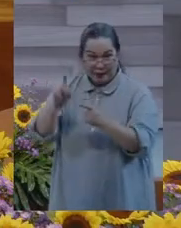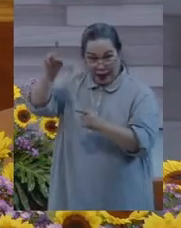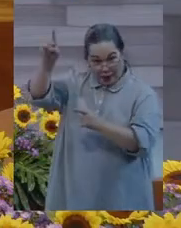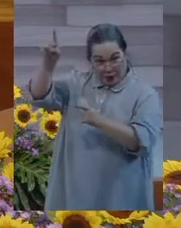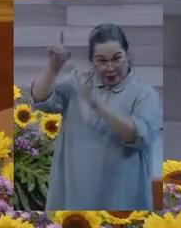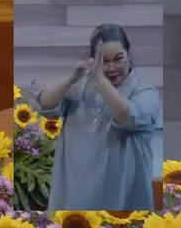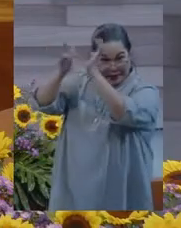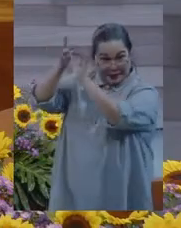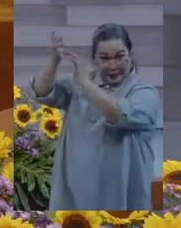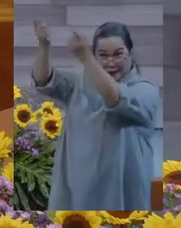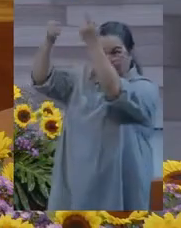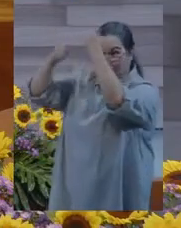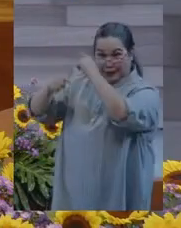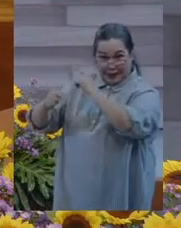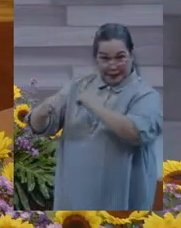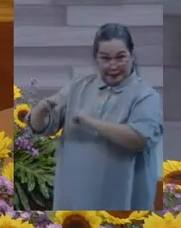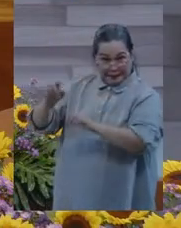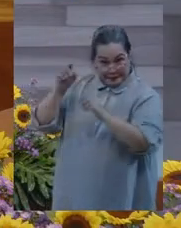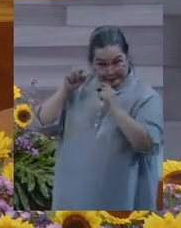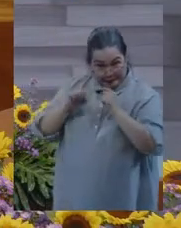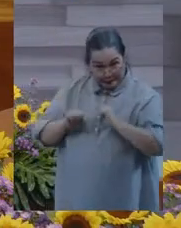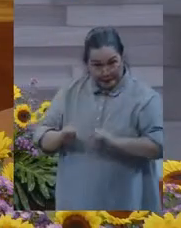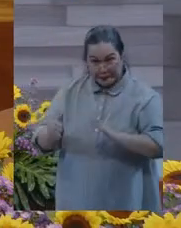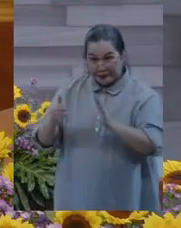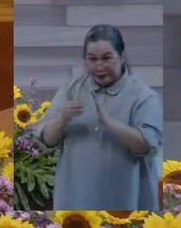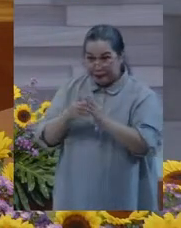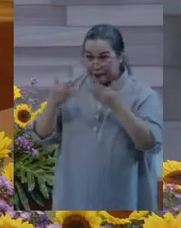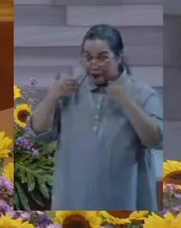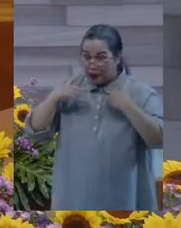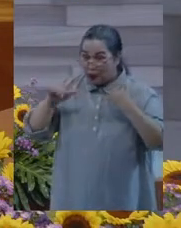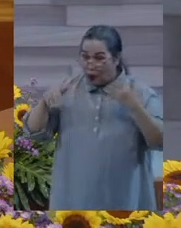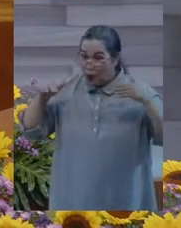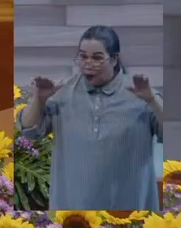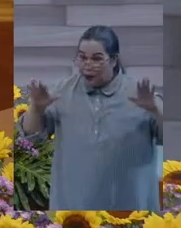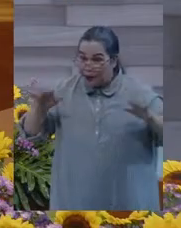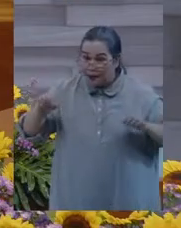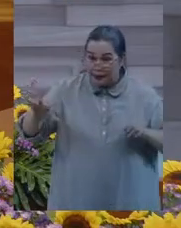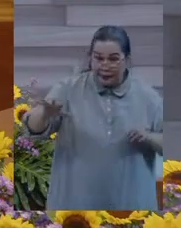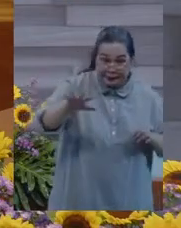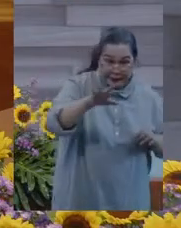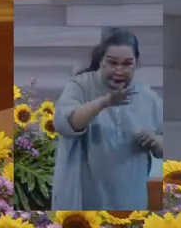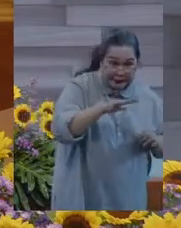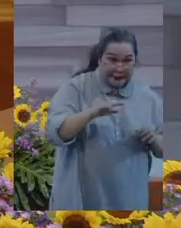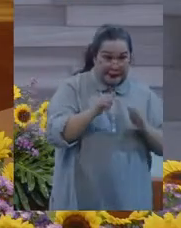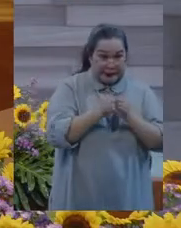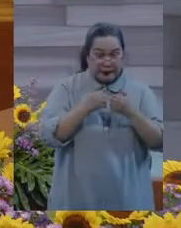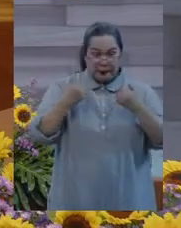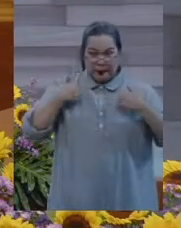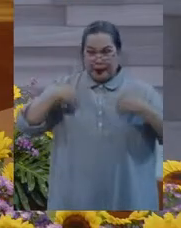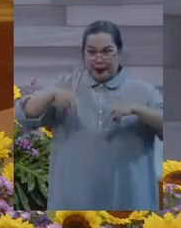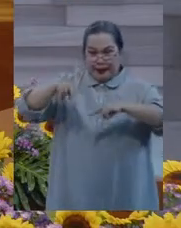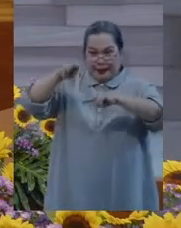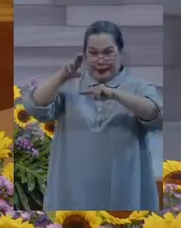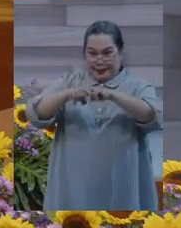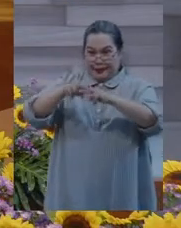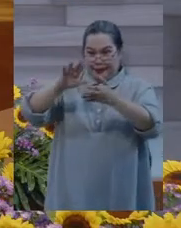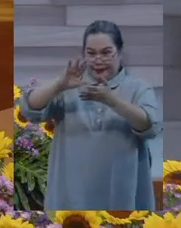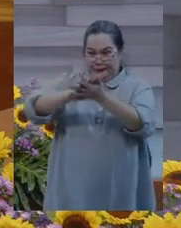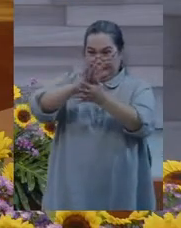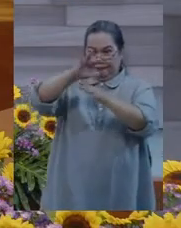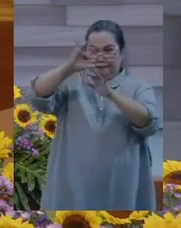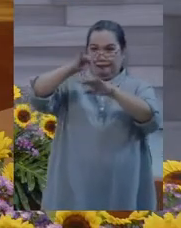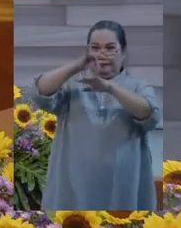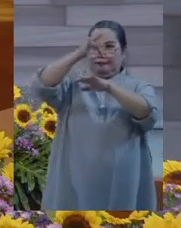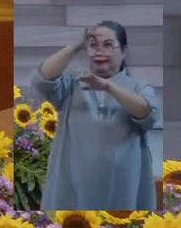Man comes in His glory and all the angels with Him, then He will sit on His glorious